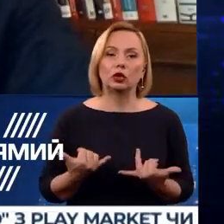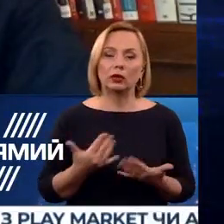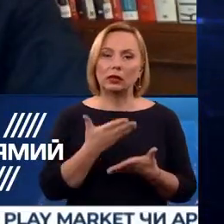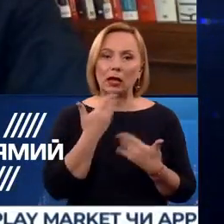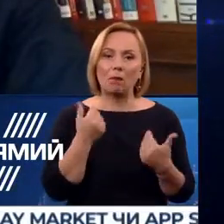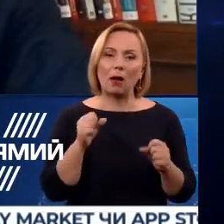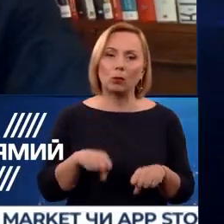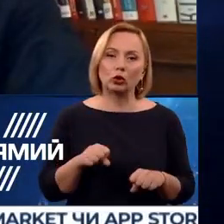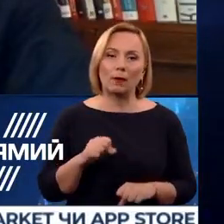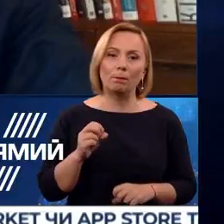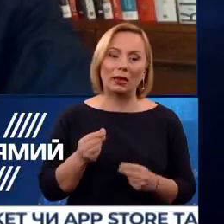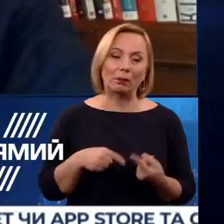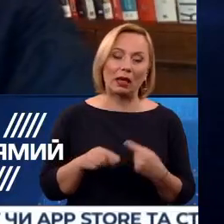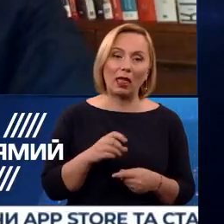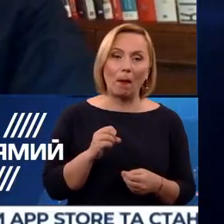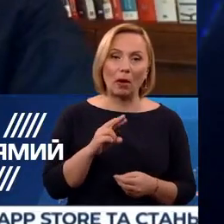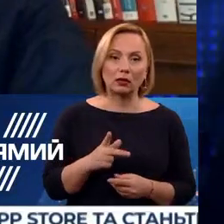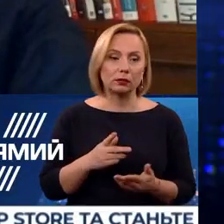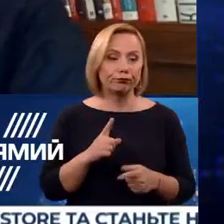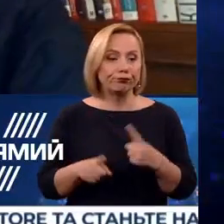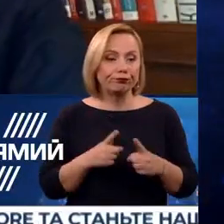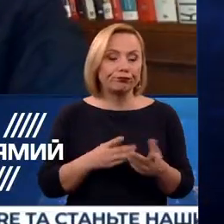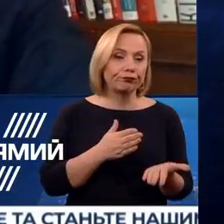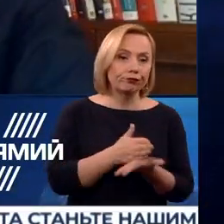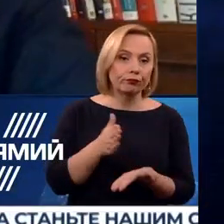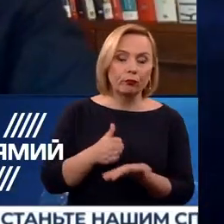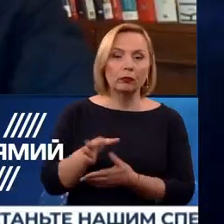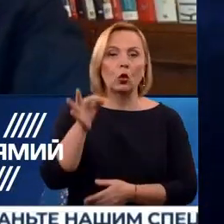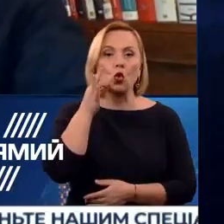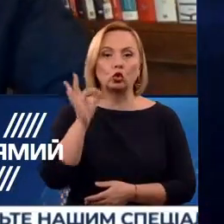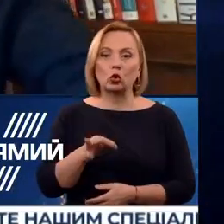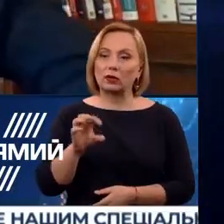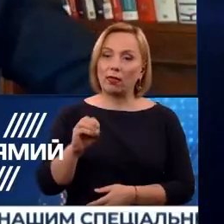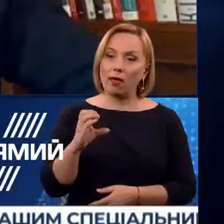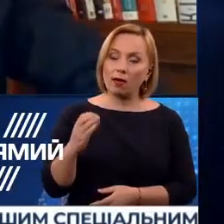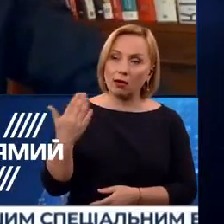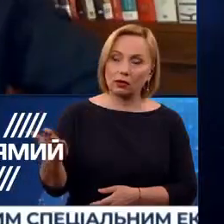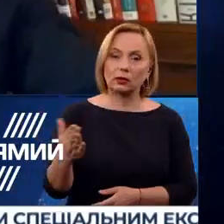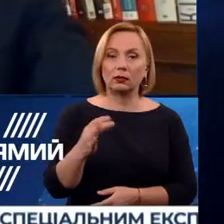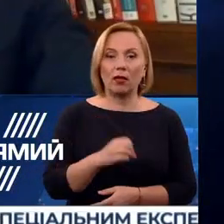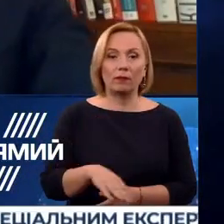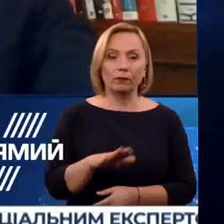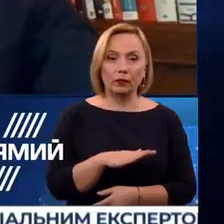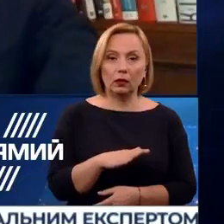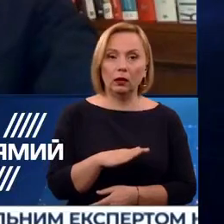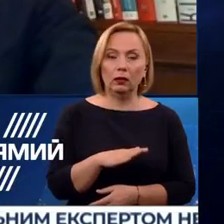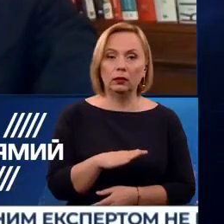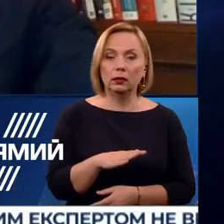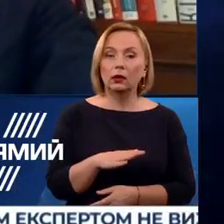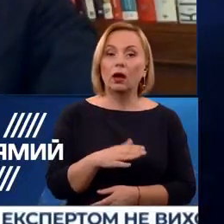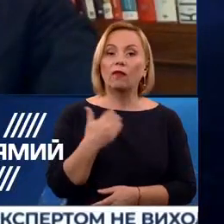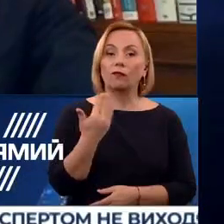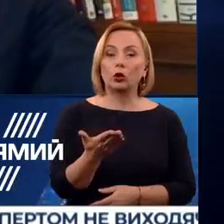підприємців перепрофілюватися, а згадуючи, наприклад, досвід і тих же Сполучених Штатів, і європейських країн, говоримо про те, що вони зі свого